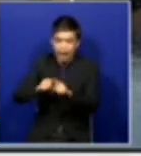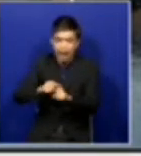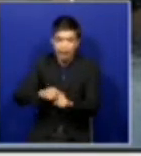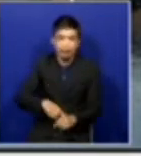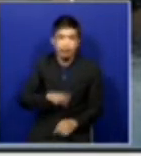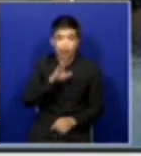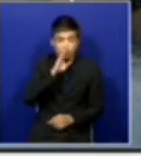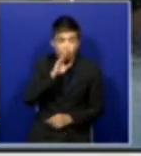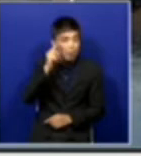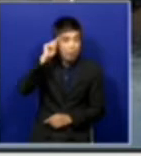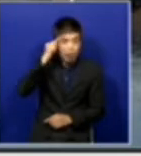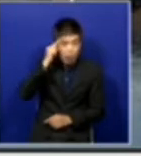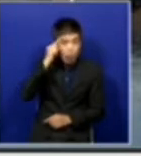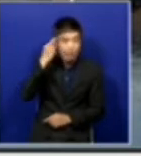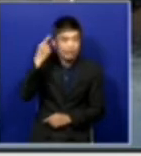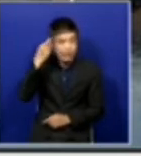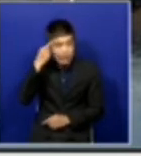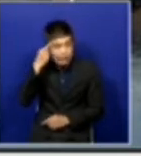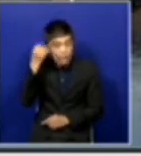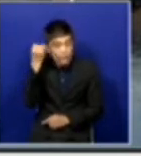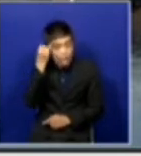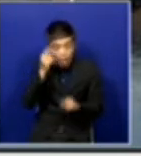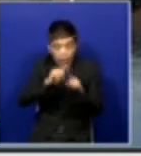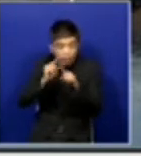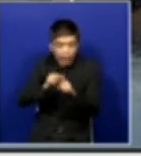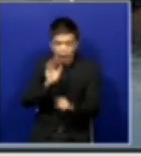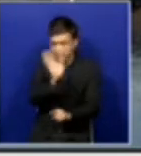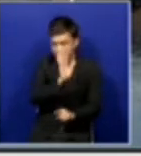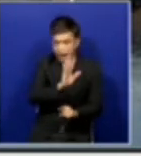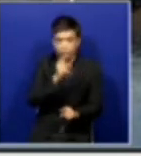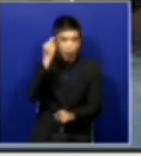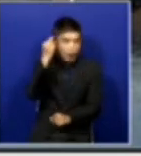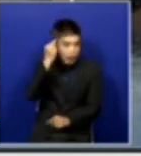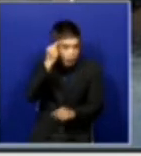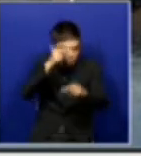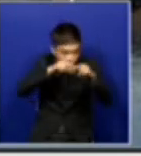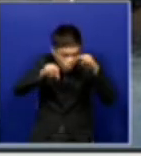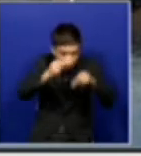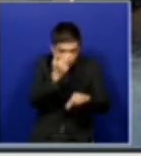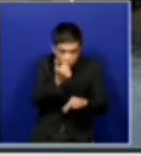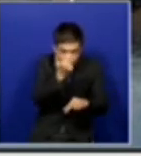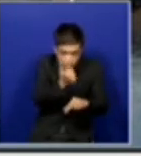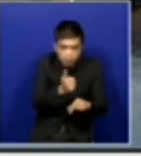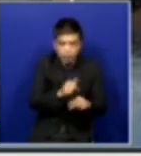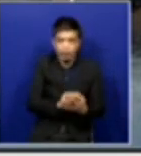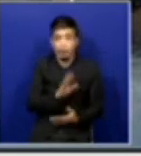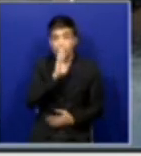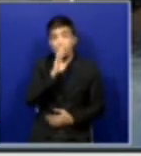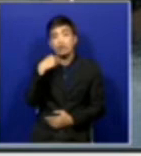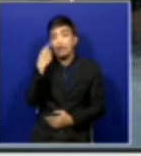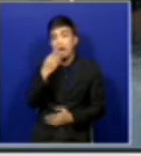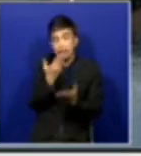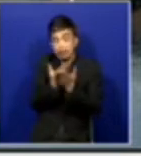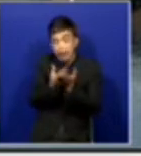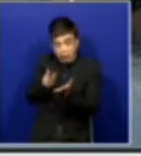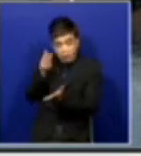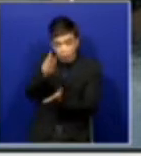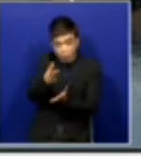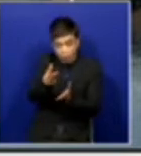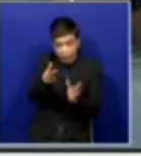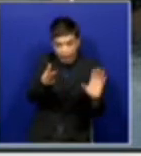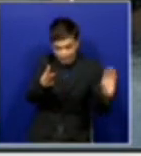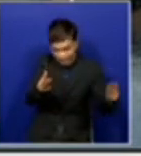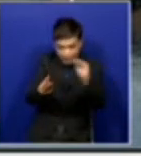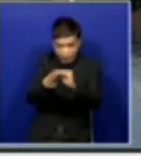เนี่ยไม่คำนึงข้อเท็จจริงทั้งหมดใครได้งบประมาณมากเดี๋ยวจะเข้ามาอีก